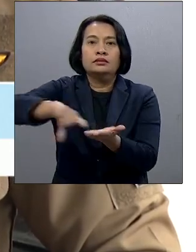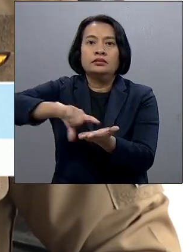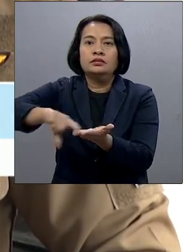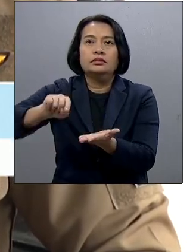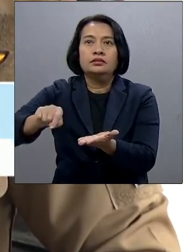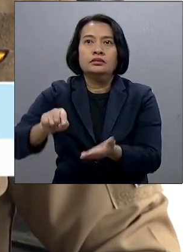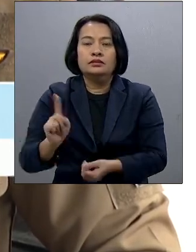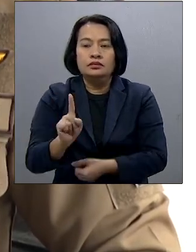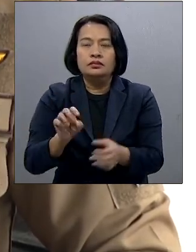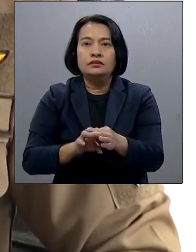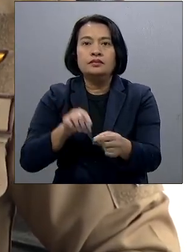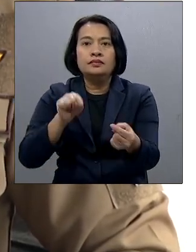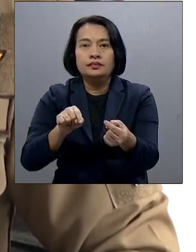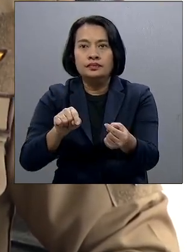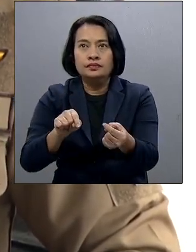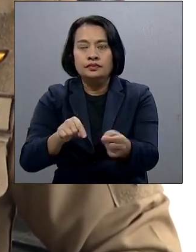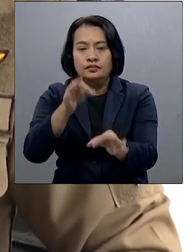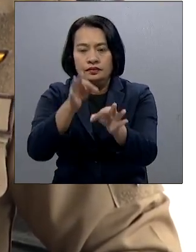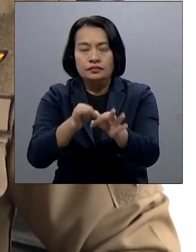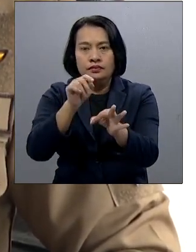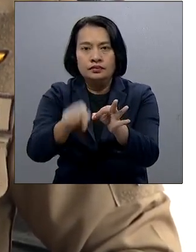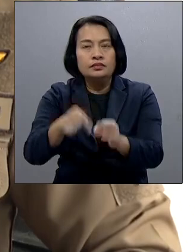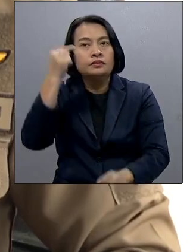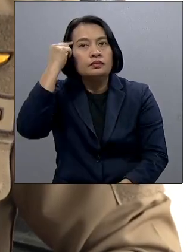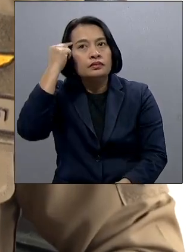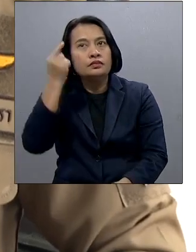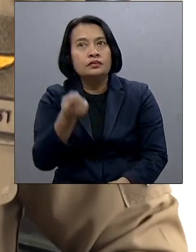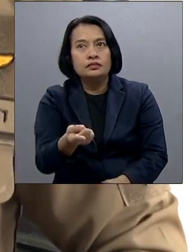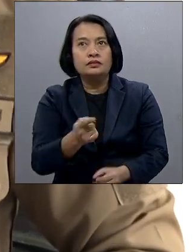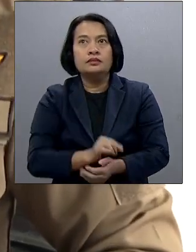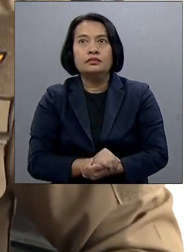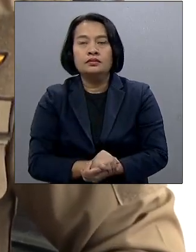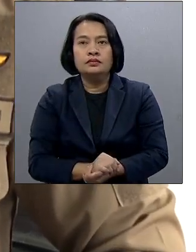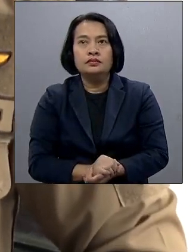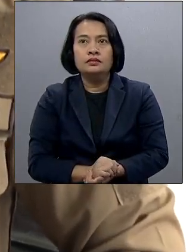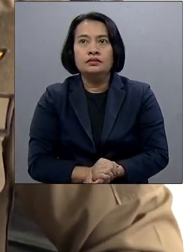จะต้องนำมันเป็นบัญชีแรกที่เรารู้นะฮะเพราะว่ามันเป็นบัญชี